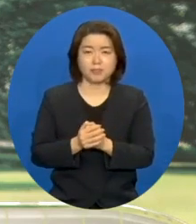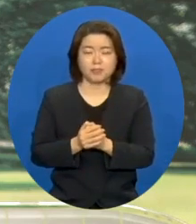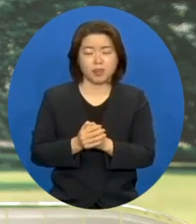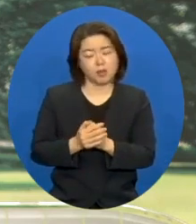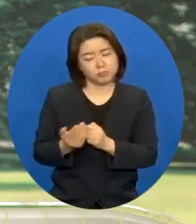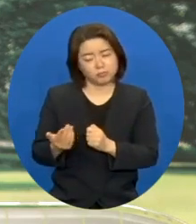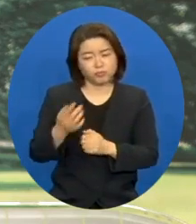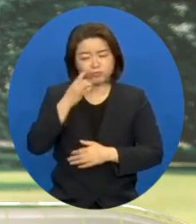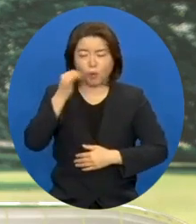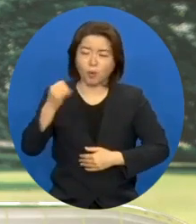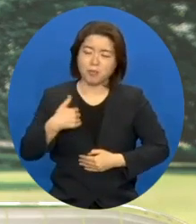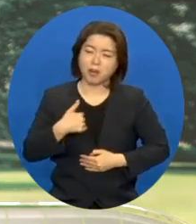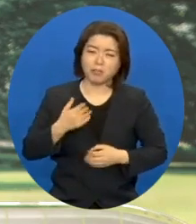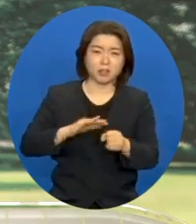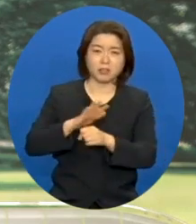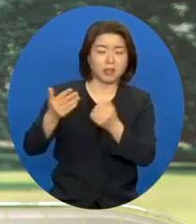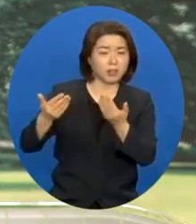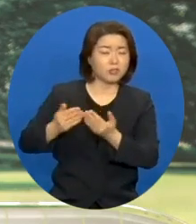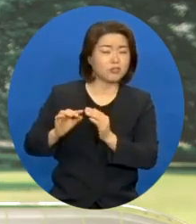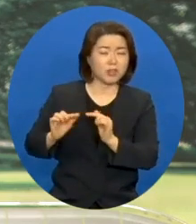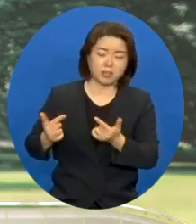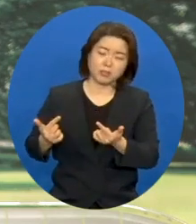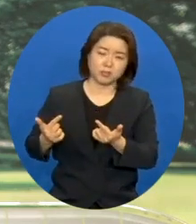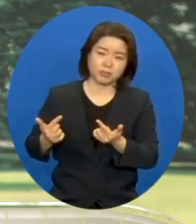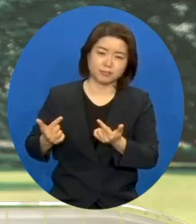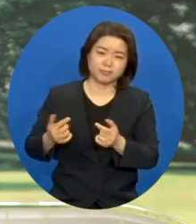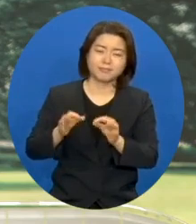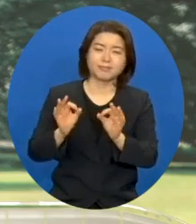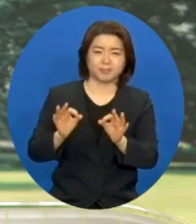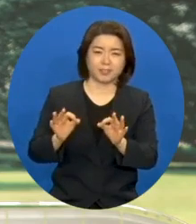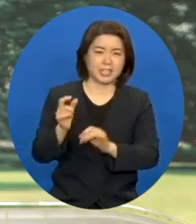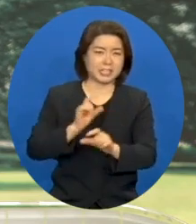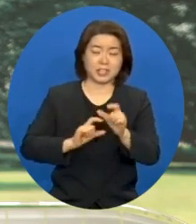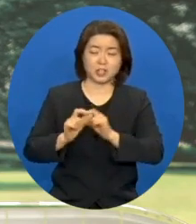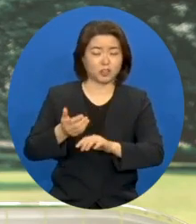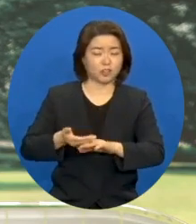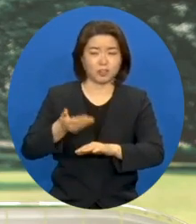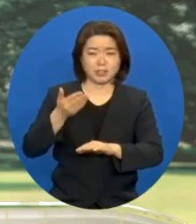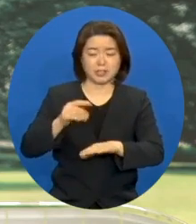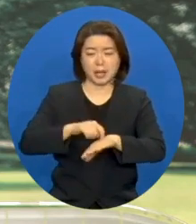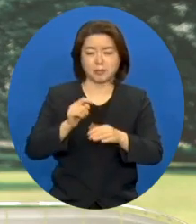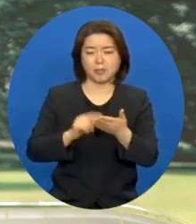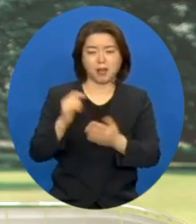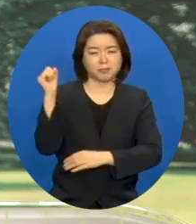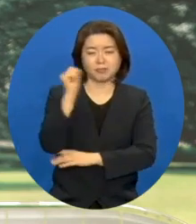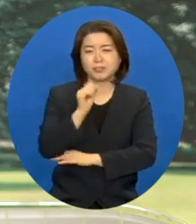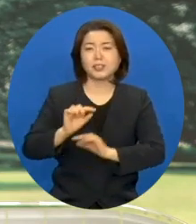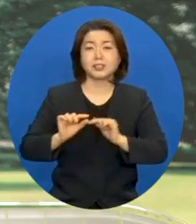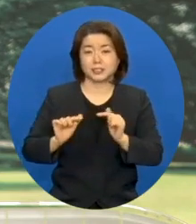굳이 엄마가 나를 사랑하지 않는다 그래도 이제는 더 이상 마음이 흔들 일이 없었어요.